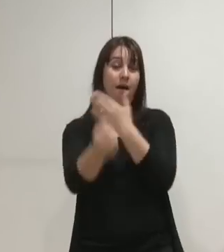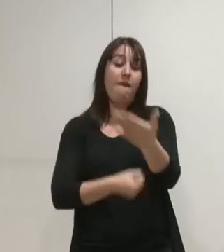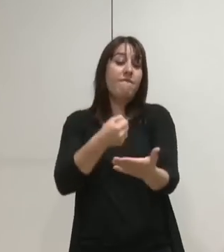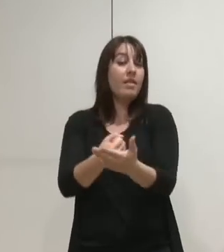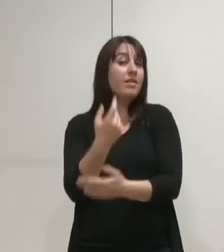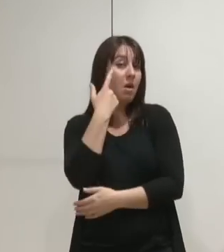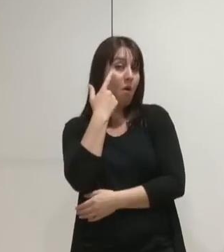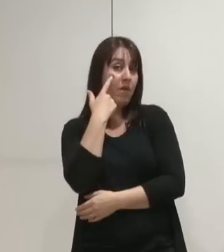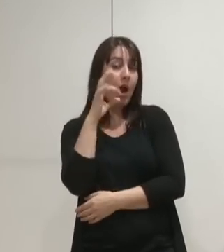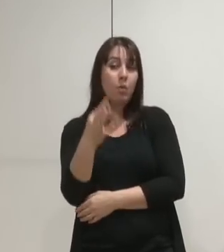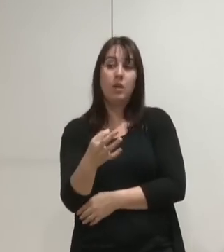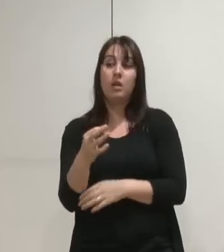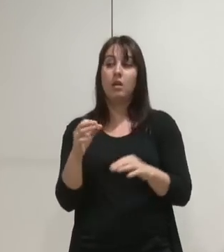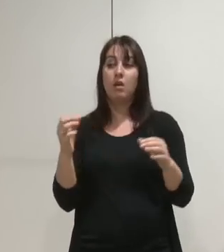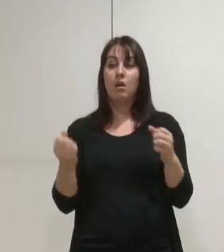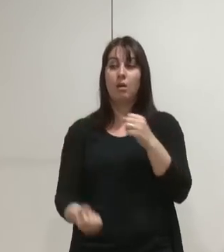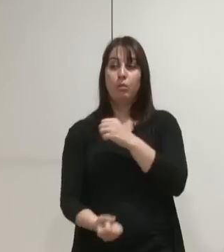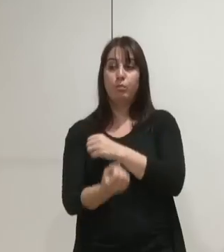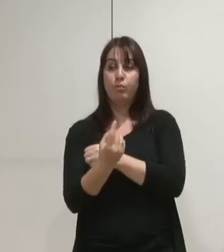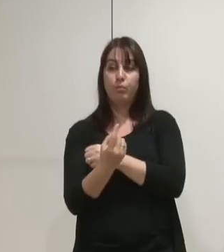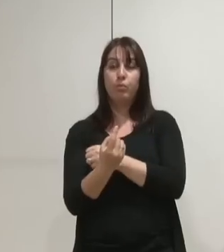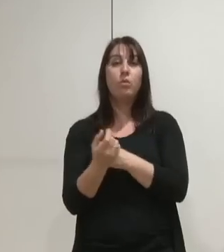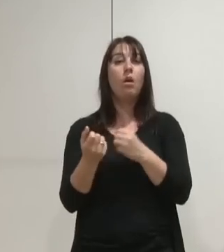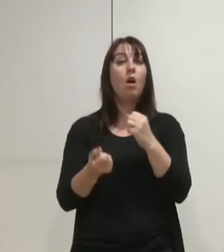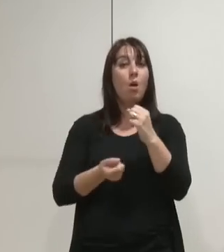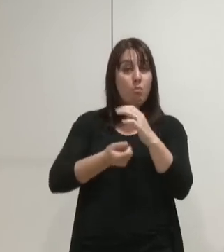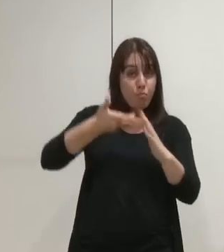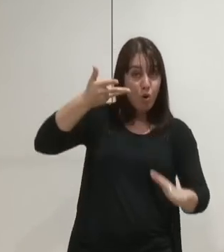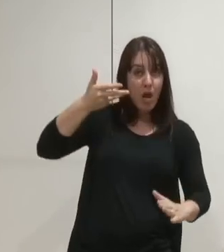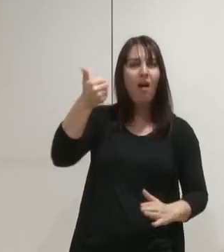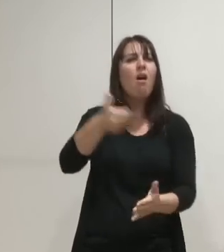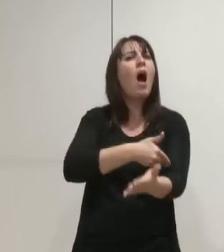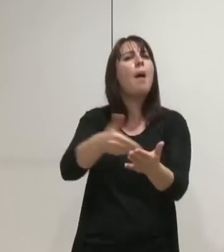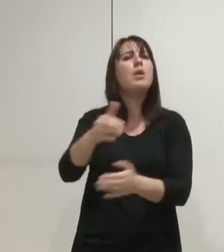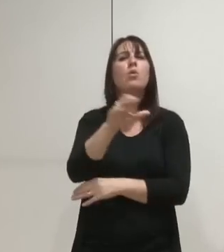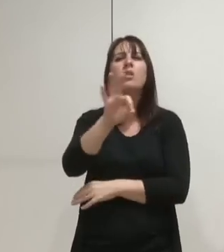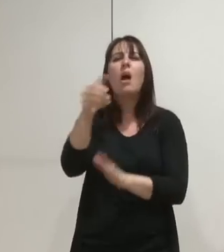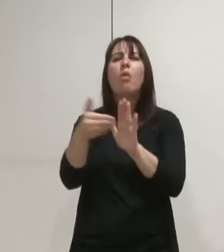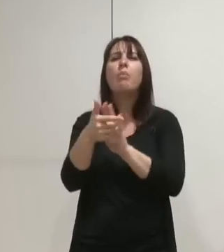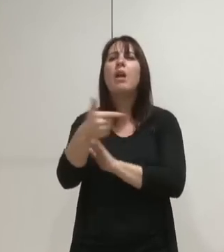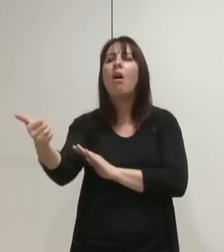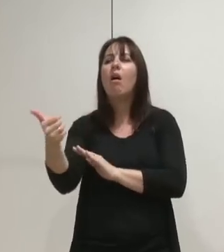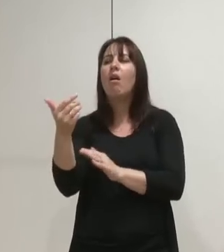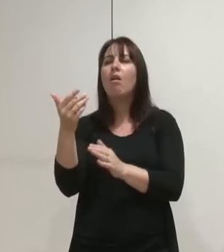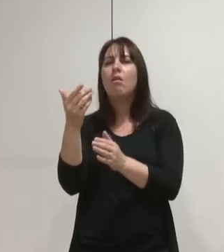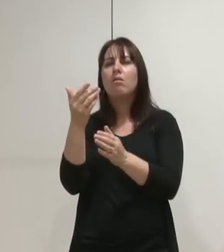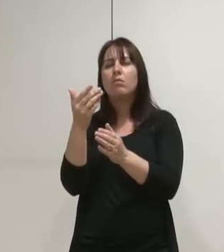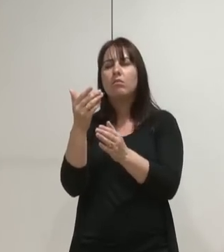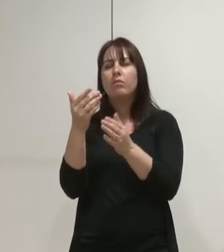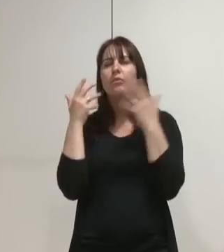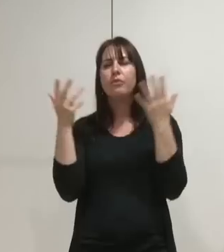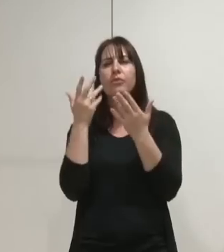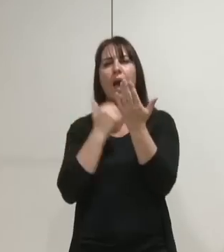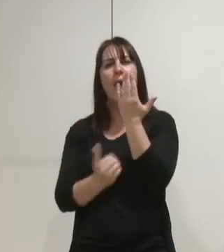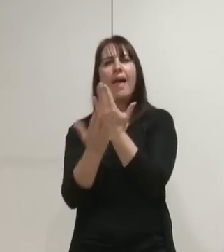si l'opération finalement est-ce que ça a coûté plus cher que ce million 150000 et tous les frais annexes euh que